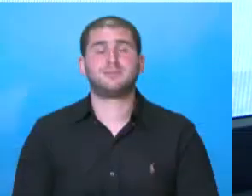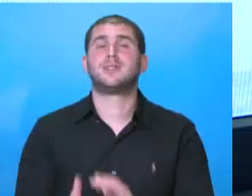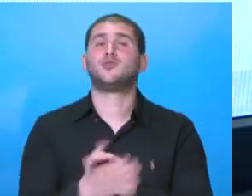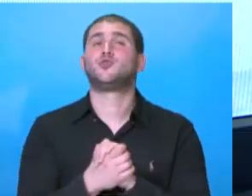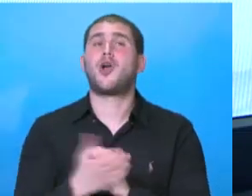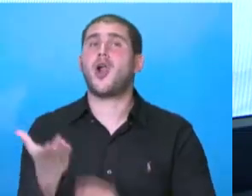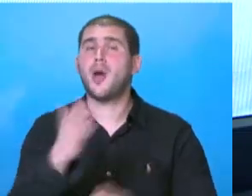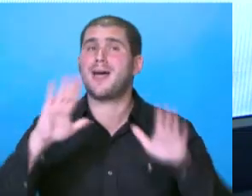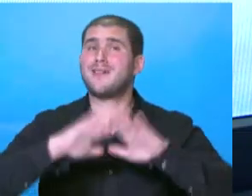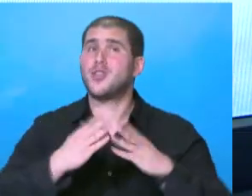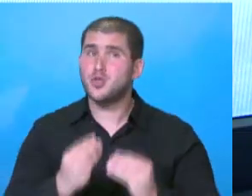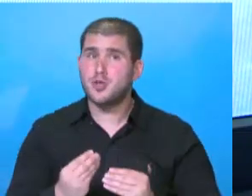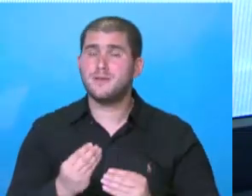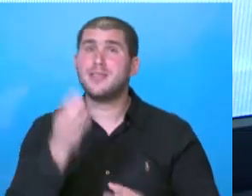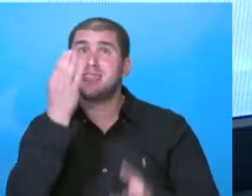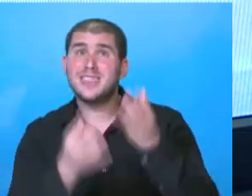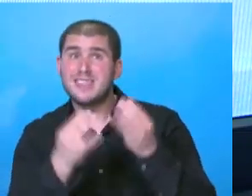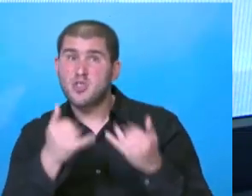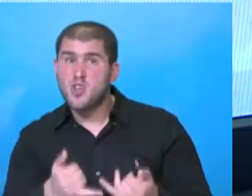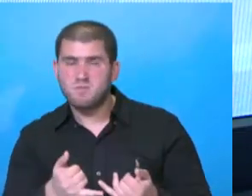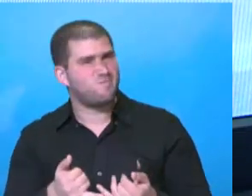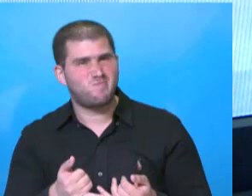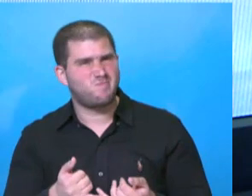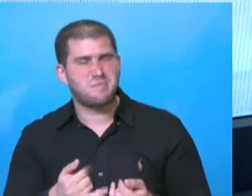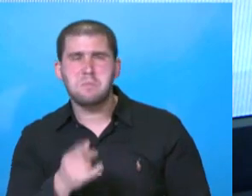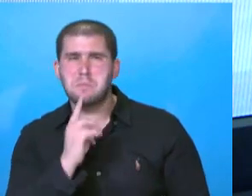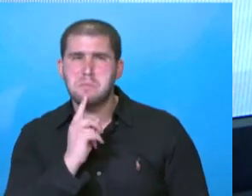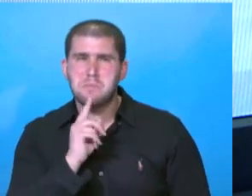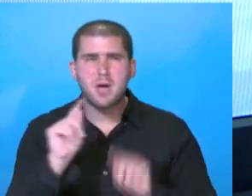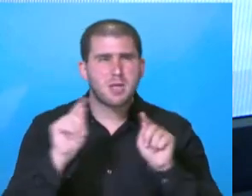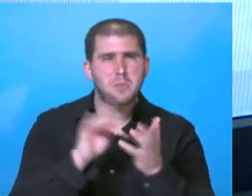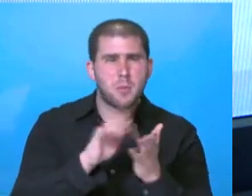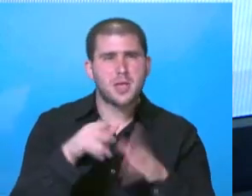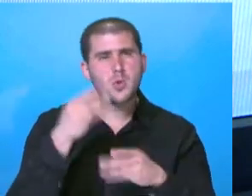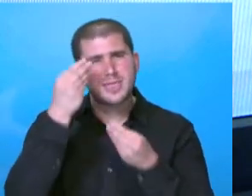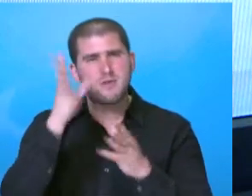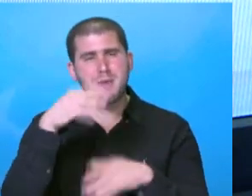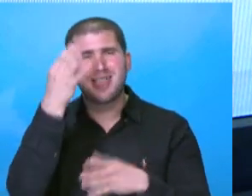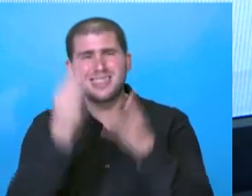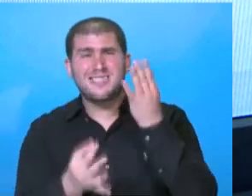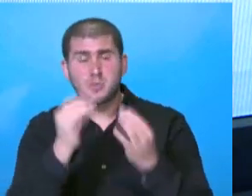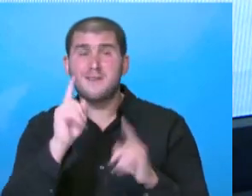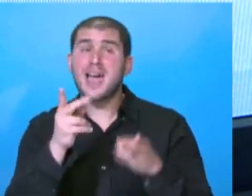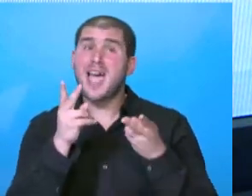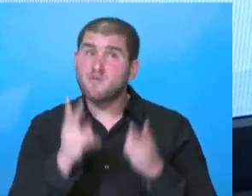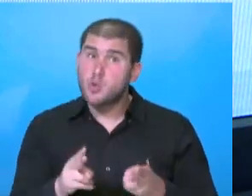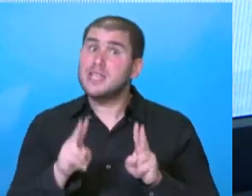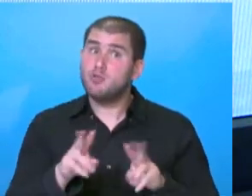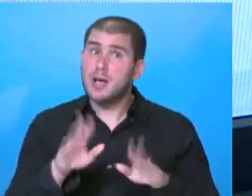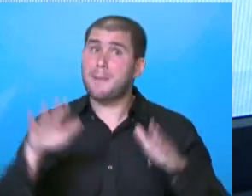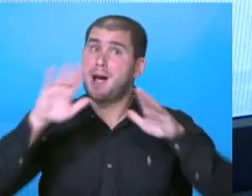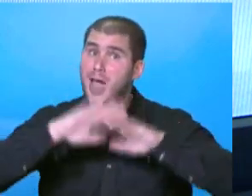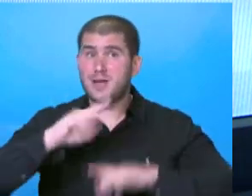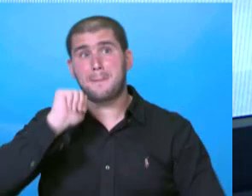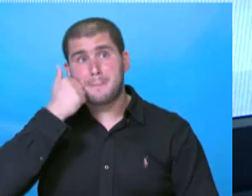שלום לכם וערב טוב. טפטף עליכם היום? לא, היו מעט מאוד מקומות שהיה בהם דיווחים על טפטופים, אבל האפשרות הזאת קיימת גם הלילה וגם